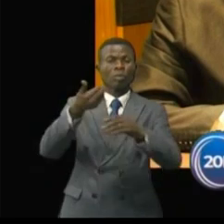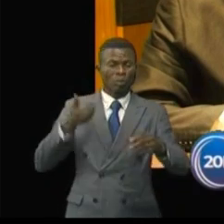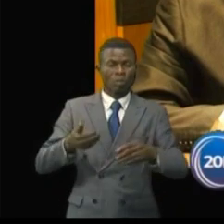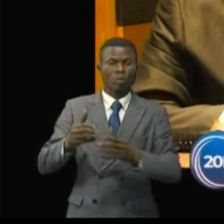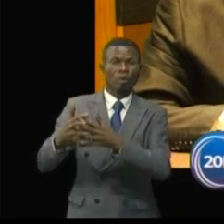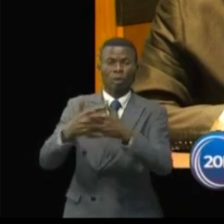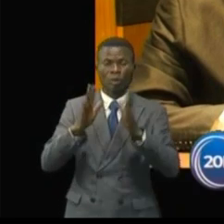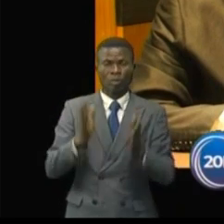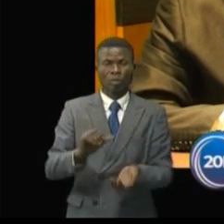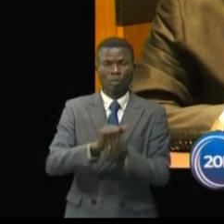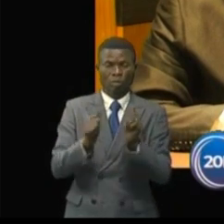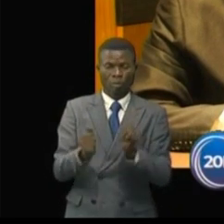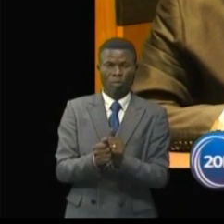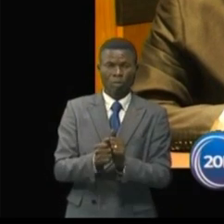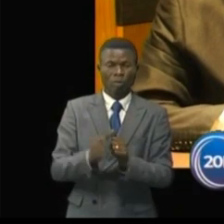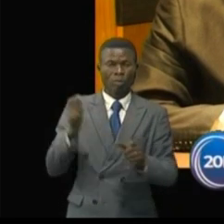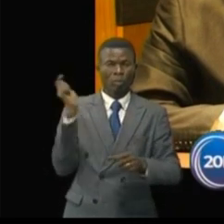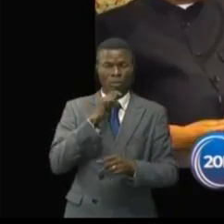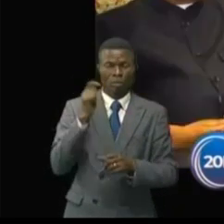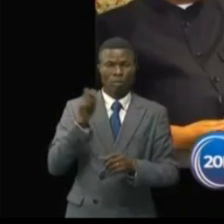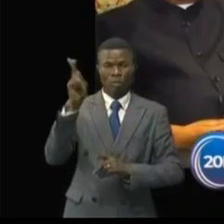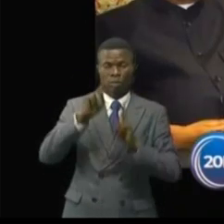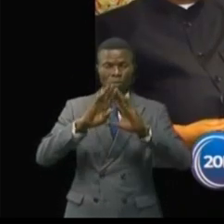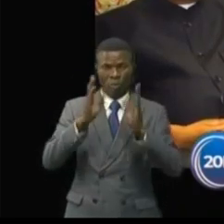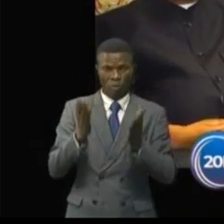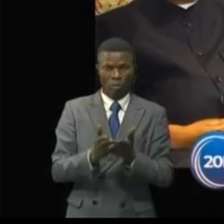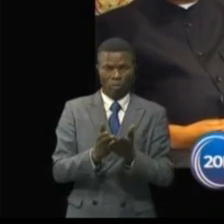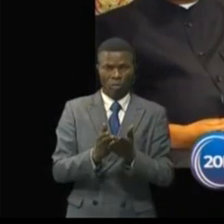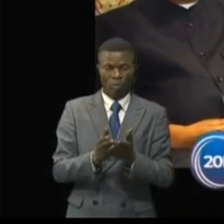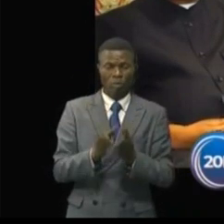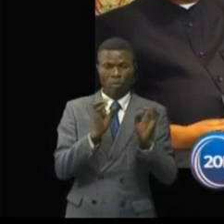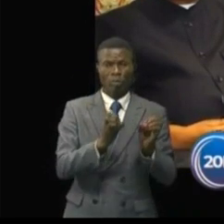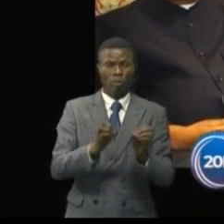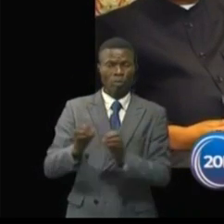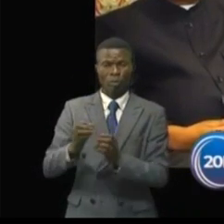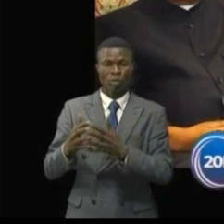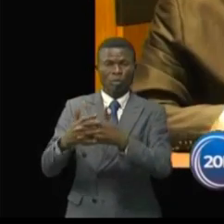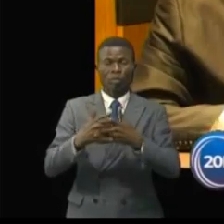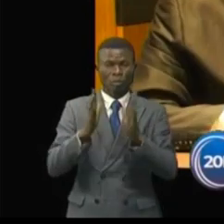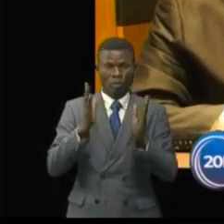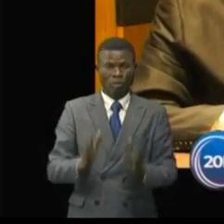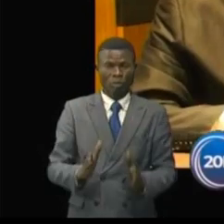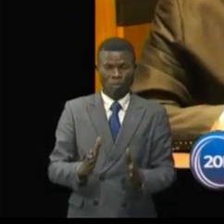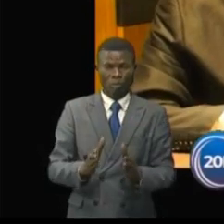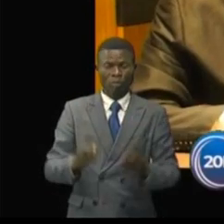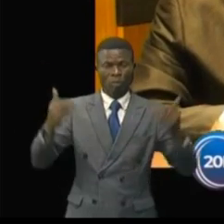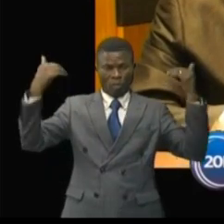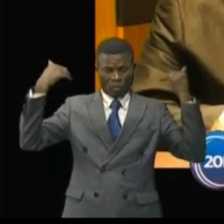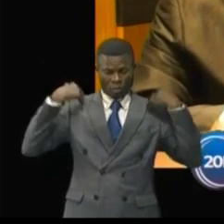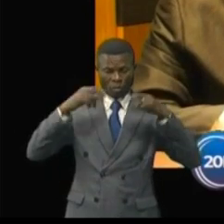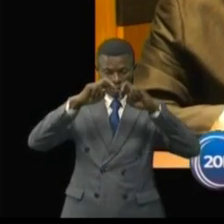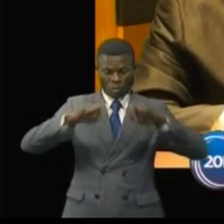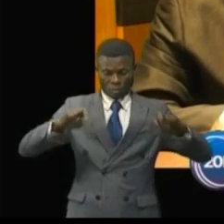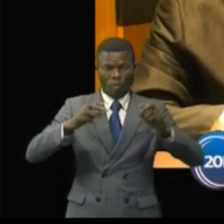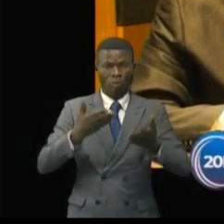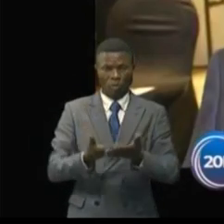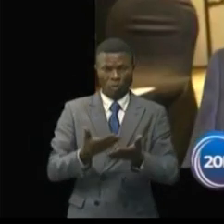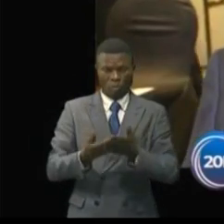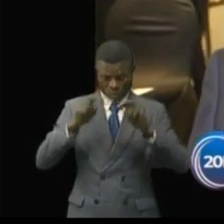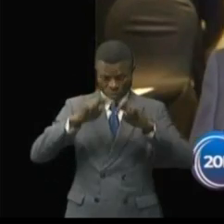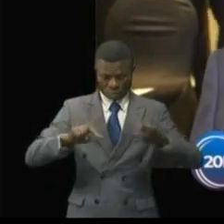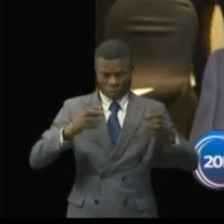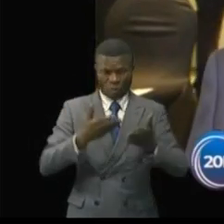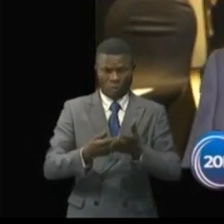plan de la participation des citoyens. C'est une organisation américaine qui chapeaute, l'enquête est objective.